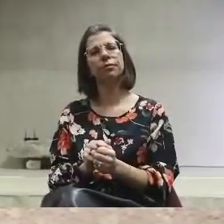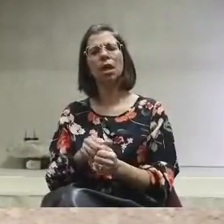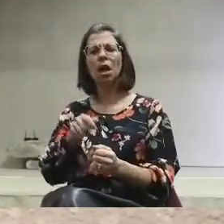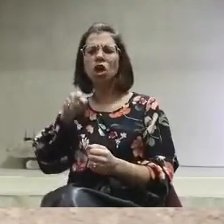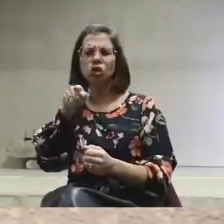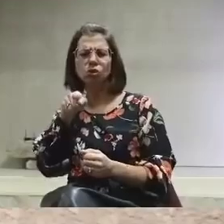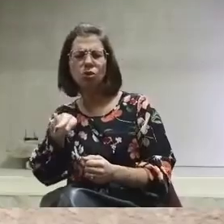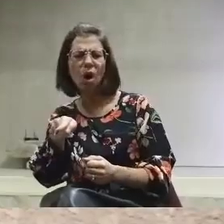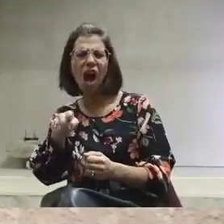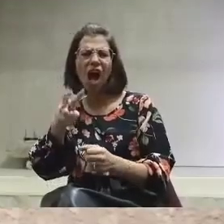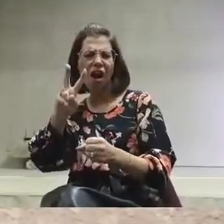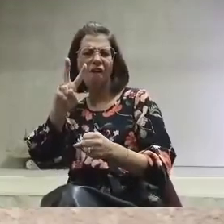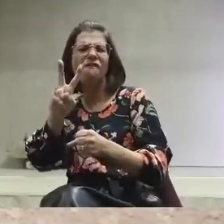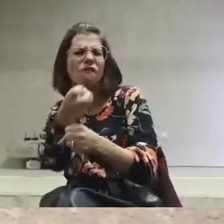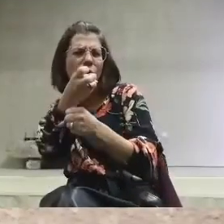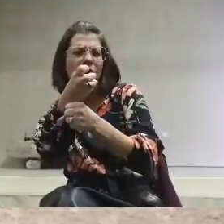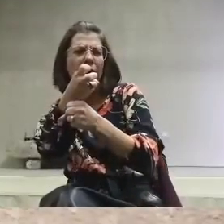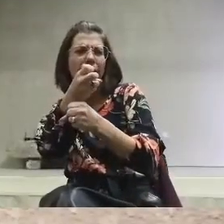chose grave?